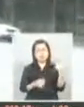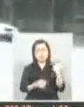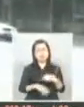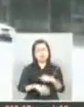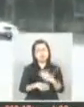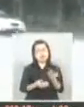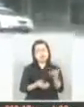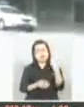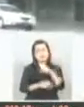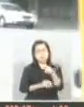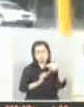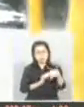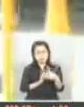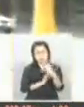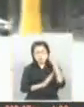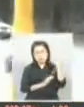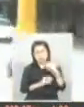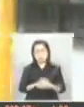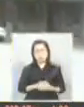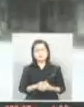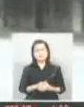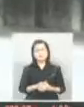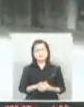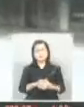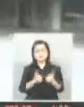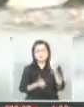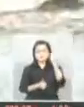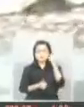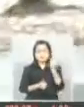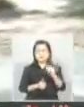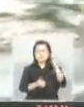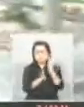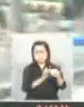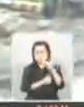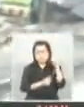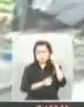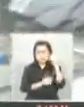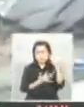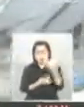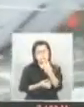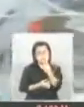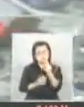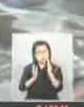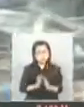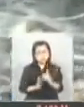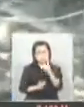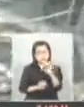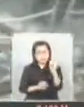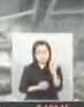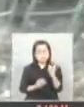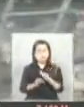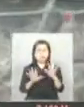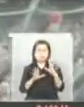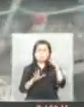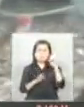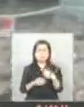ลางวันพุธเมื่อสัปดาห์ก่อนทำให้ความหวังจะพบผู้รอดชีวิตเพิ่มขึ้นนั้นค่อนข้างที่จะเลือนรางขณะที่เจ้